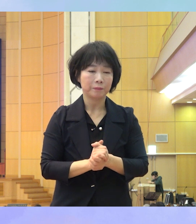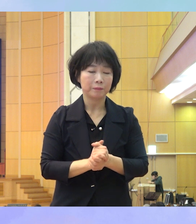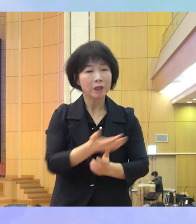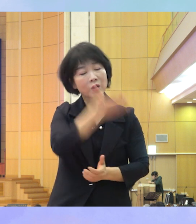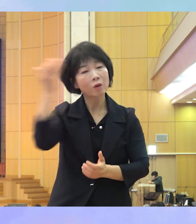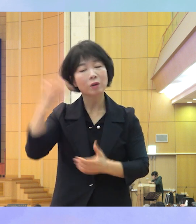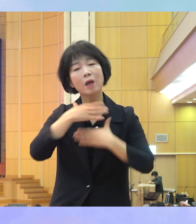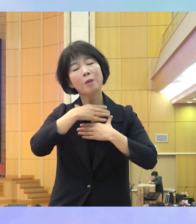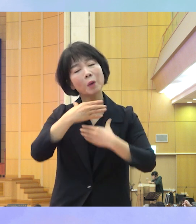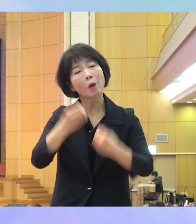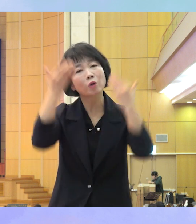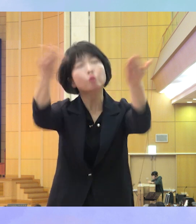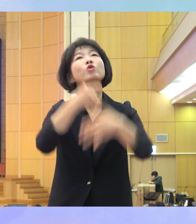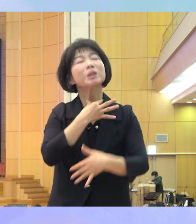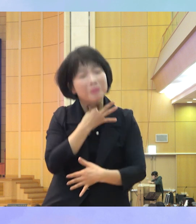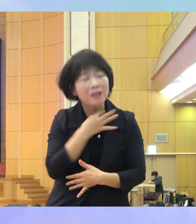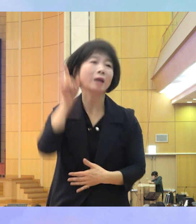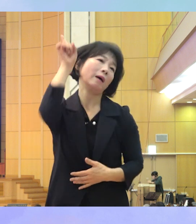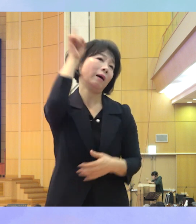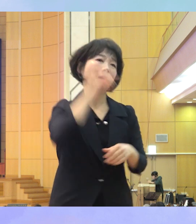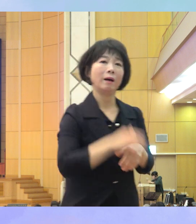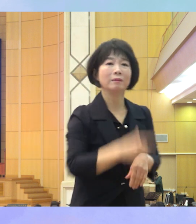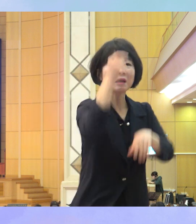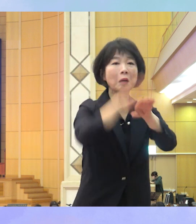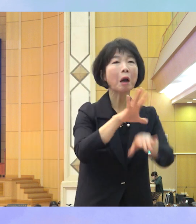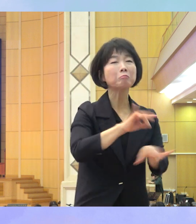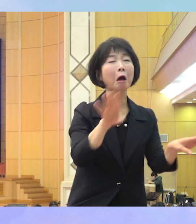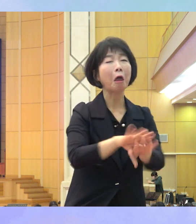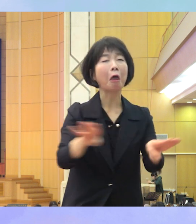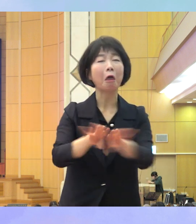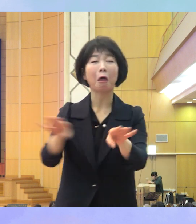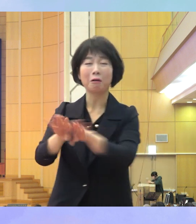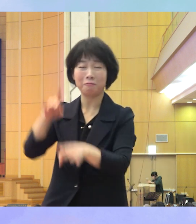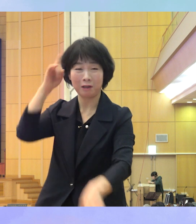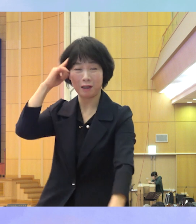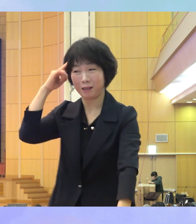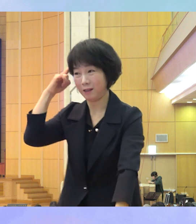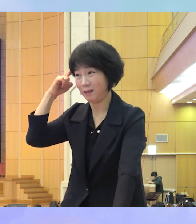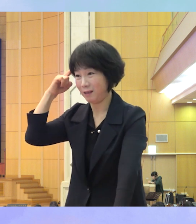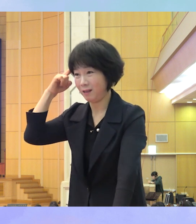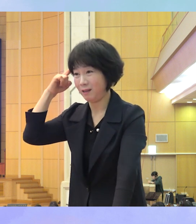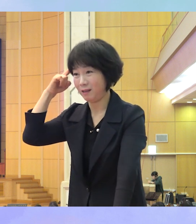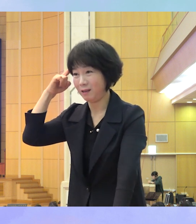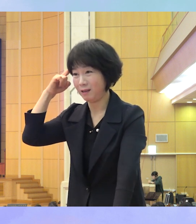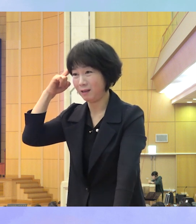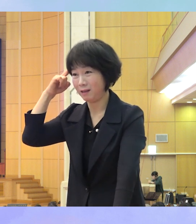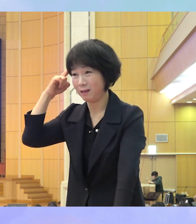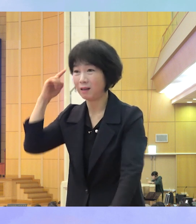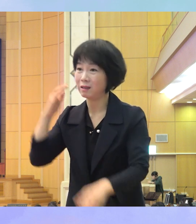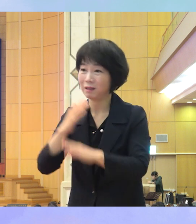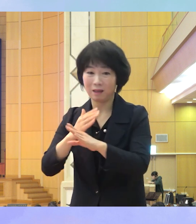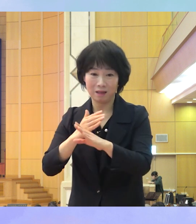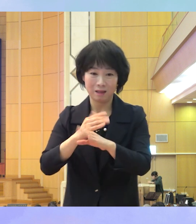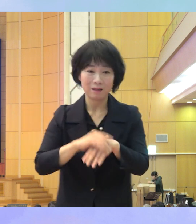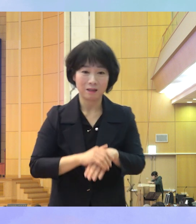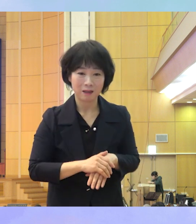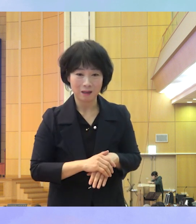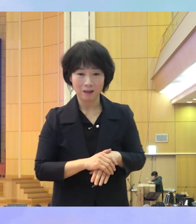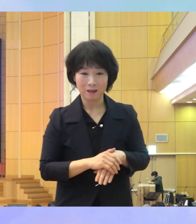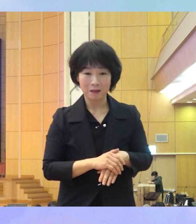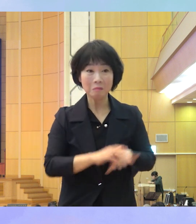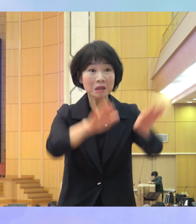부모님들이요, 여러분들 경험해 봤을 거예요. 뭐 추석 때라든지 설날 때라든지 아니면 뭔 일이 있어서